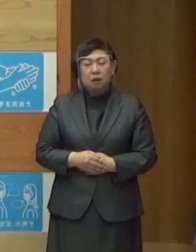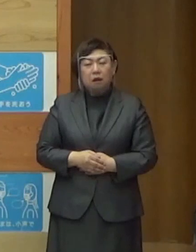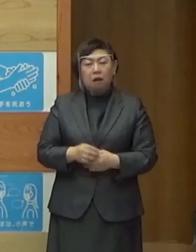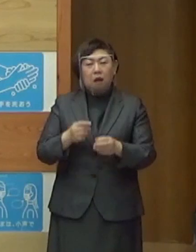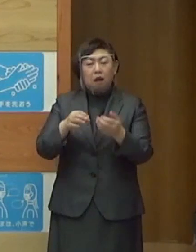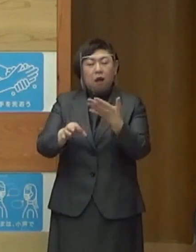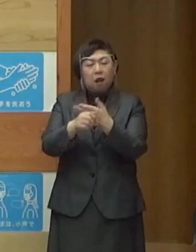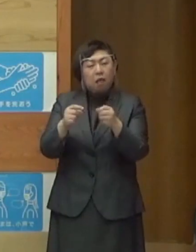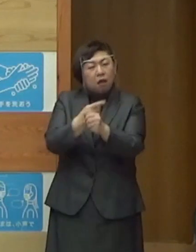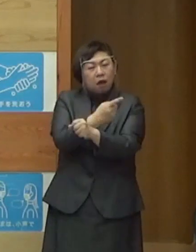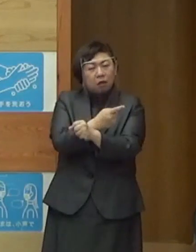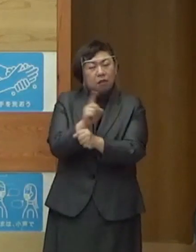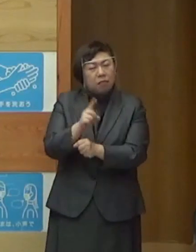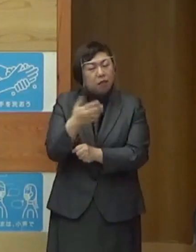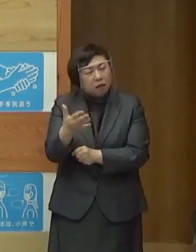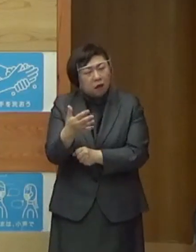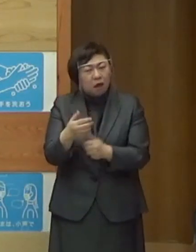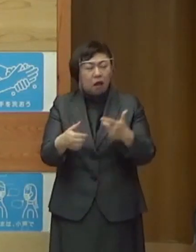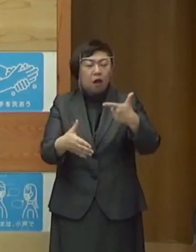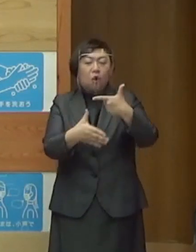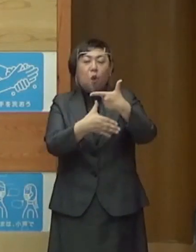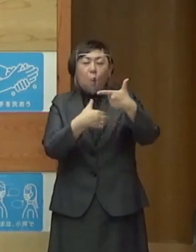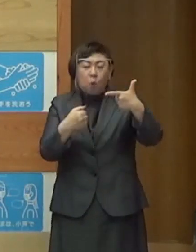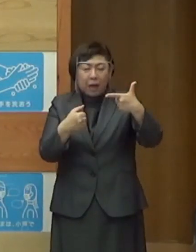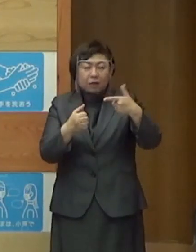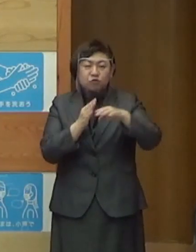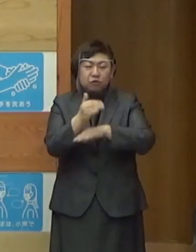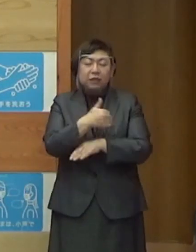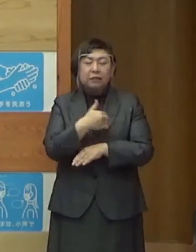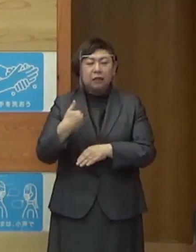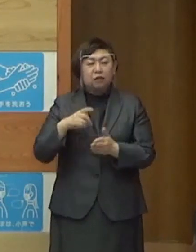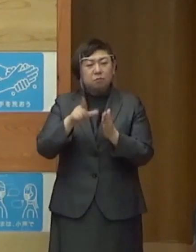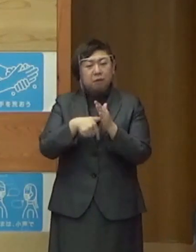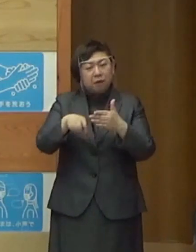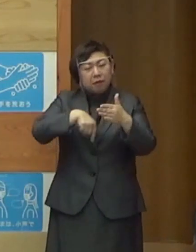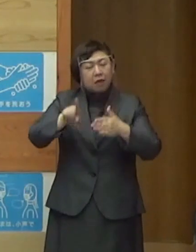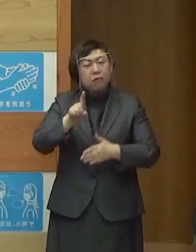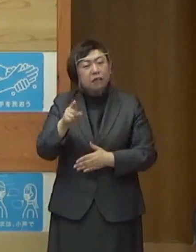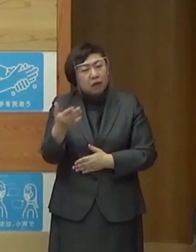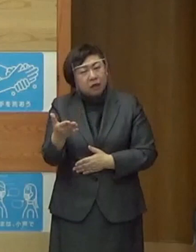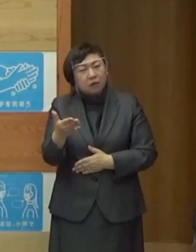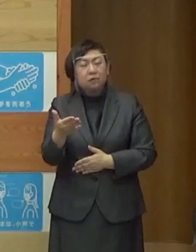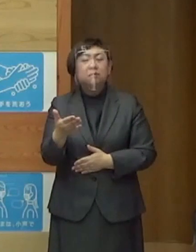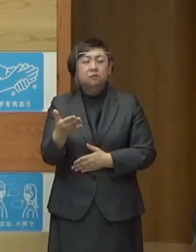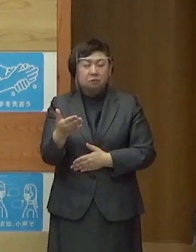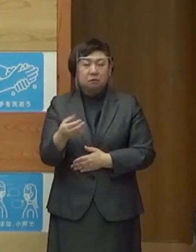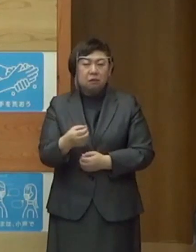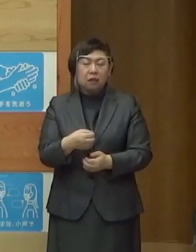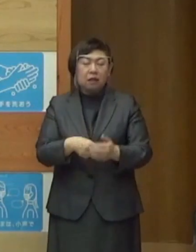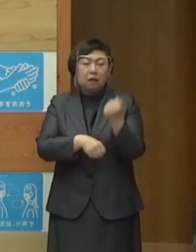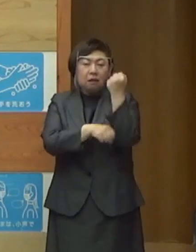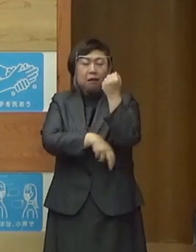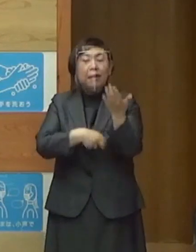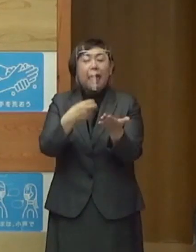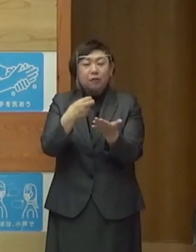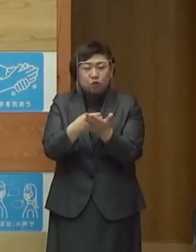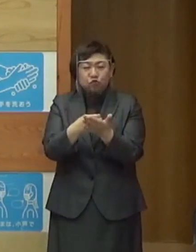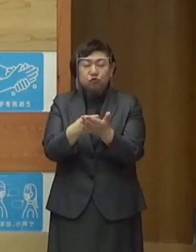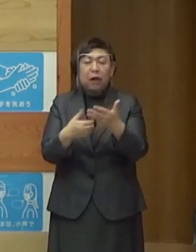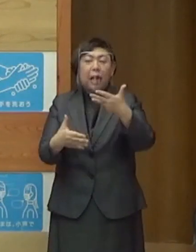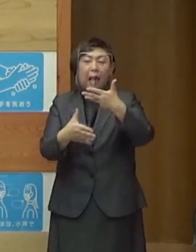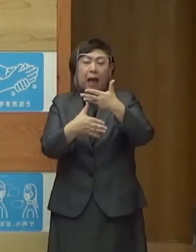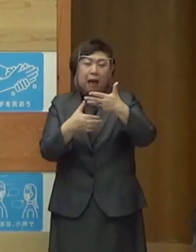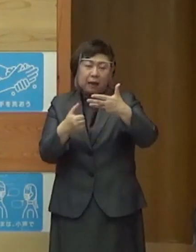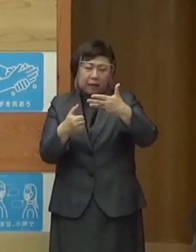場合に前倒しができるのかということがちょっと明確ではないと、まあ、原則8ヶ月以上が経過した